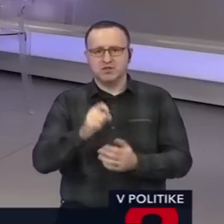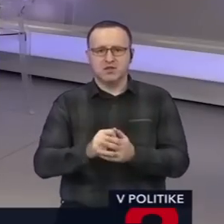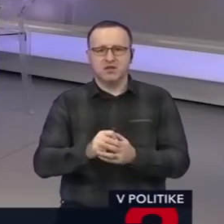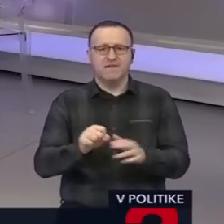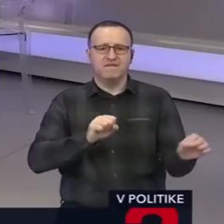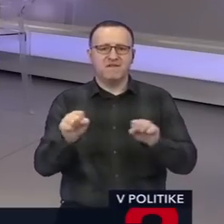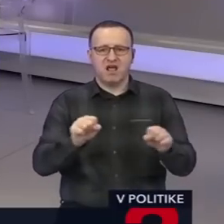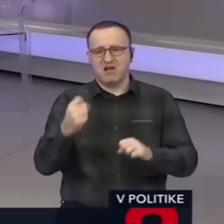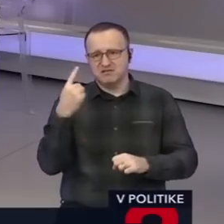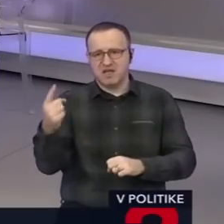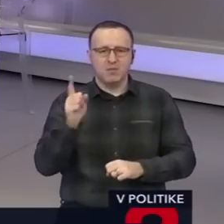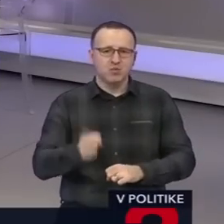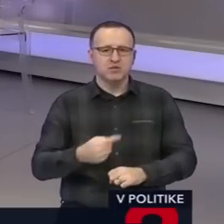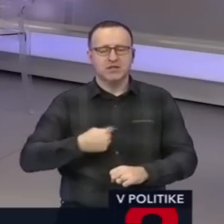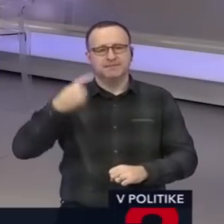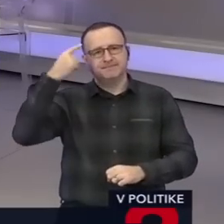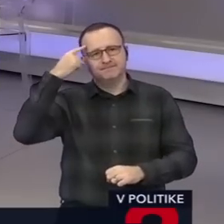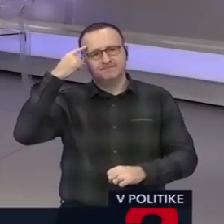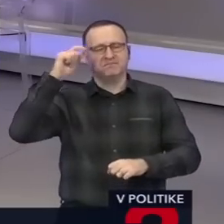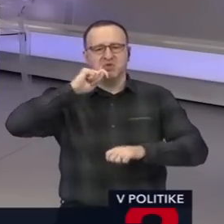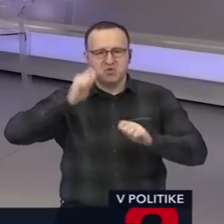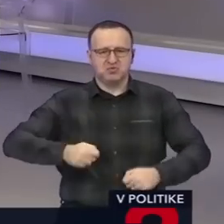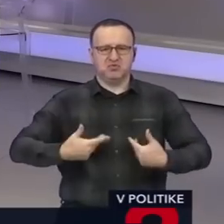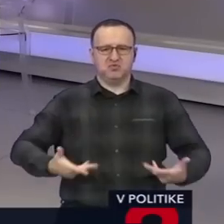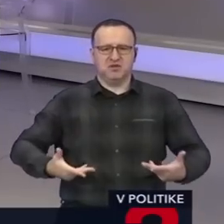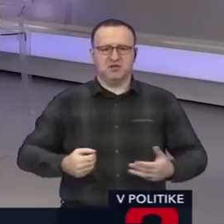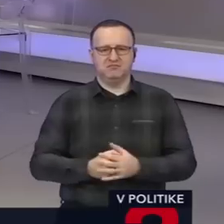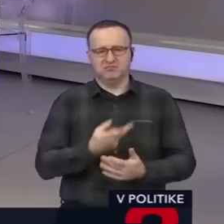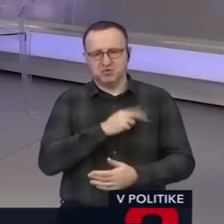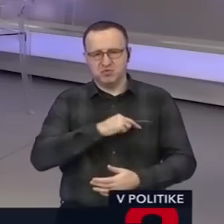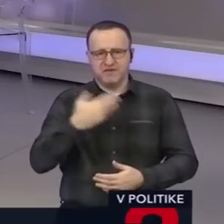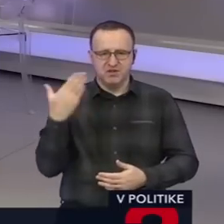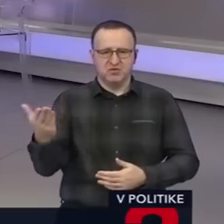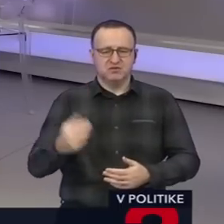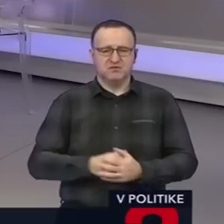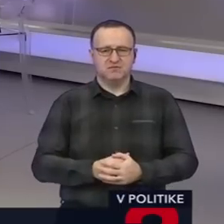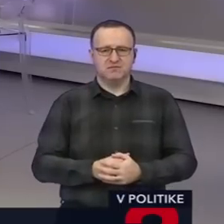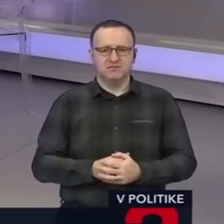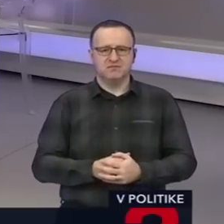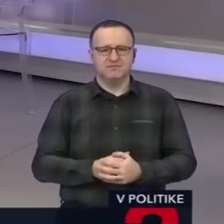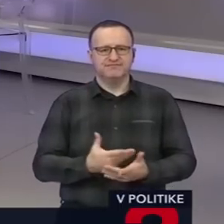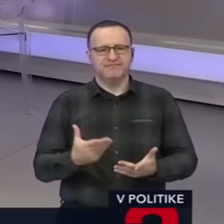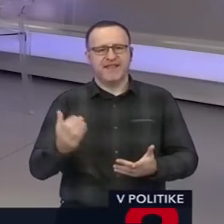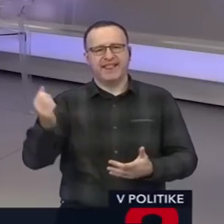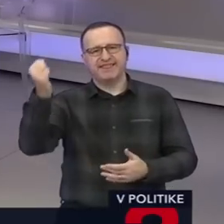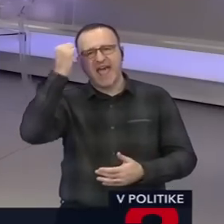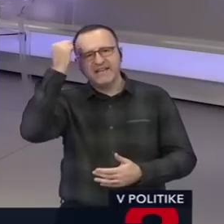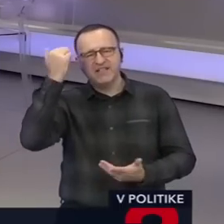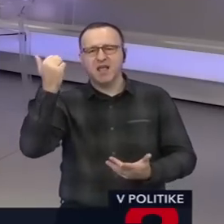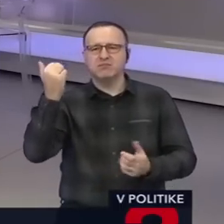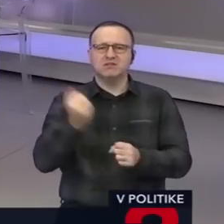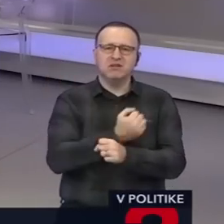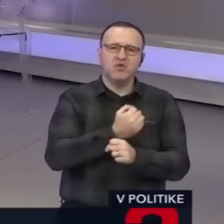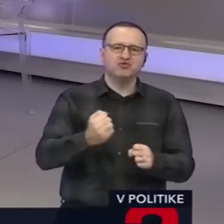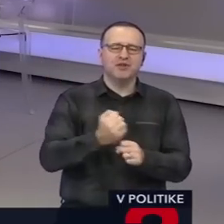nejakému stanovisku. Čiže je asi nie naivné, ale je asi zbytočné očakávať nejaké